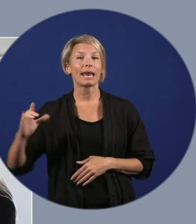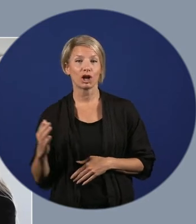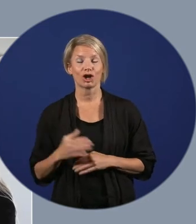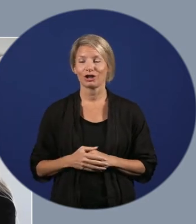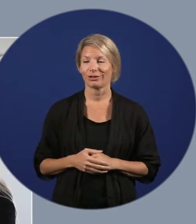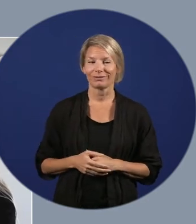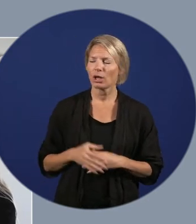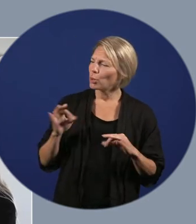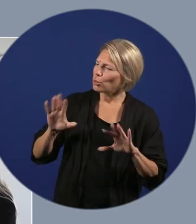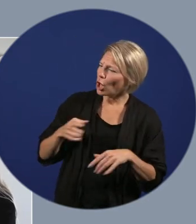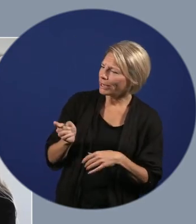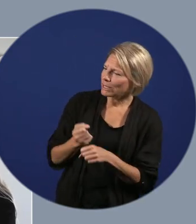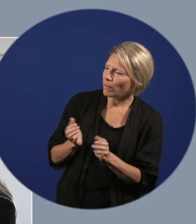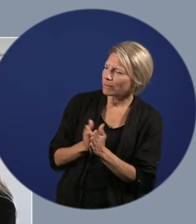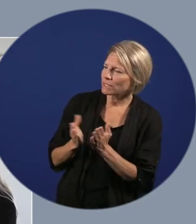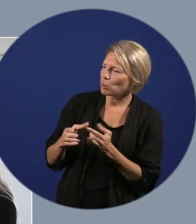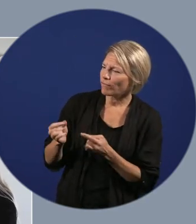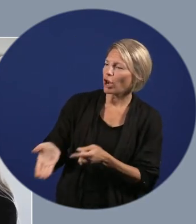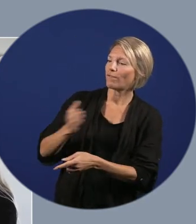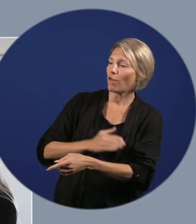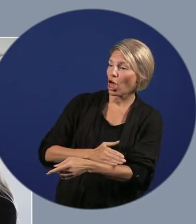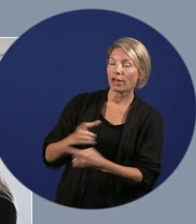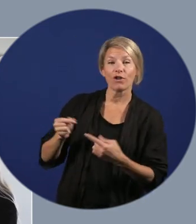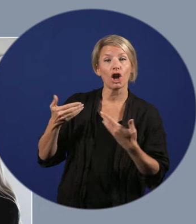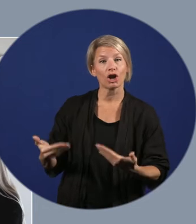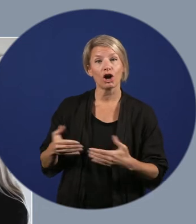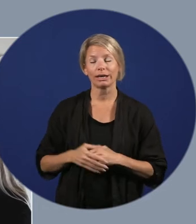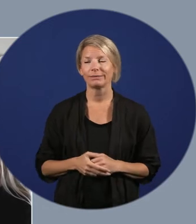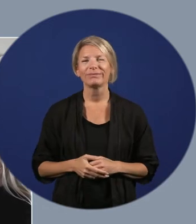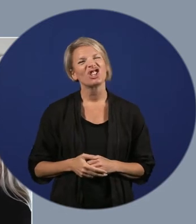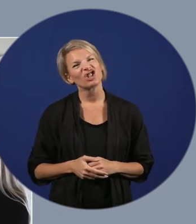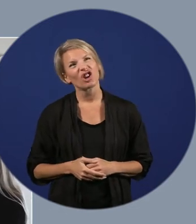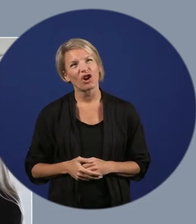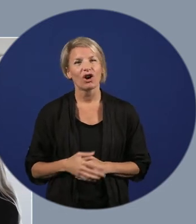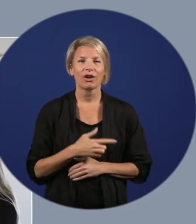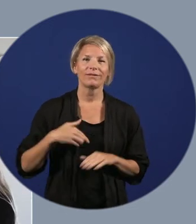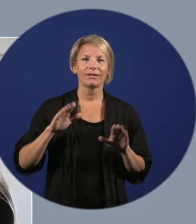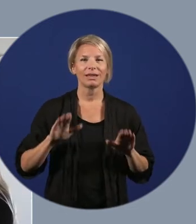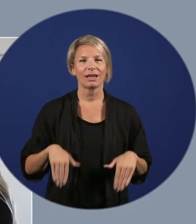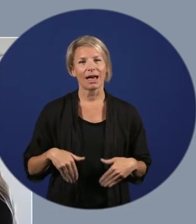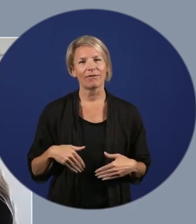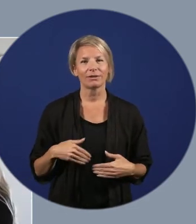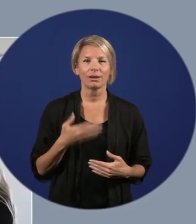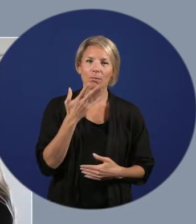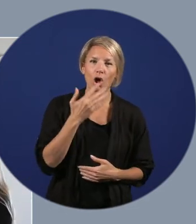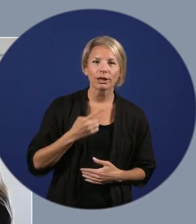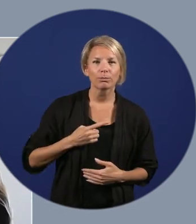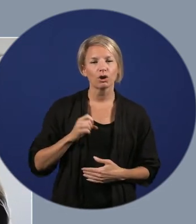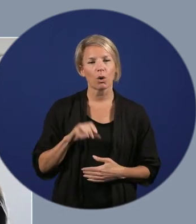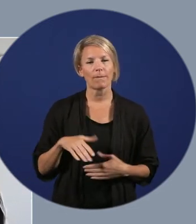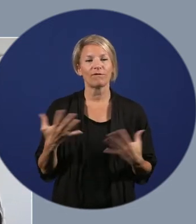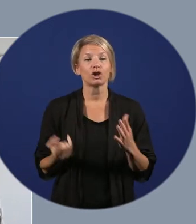Och hur har ni arbetat med skolval innan själva valdagen? Ja, men vi har hållit på och snackat rätt mycket om vad